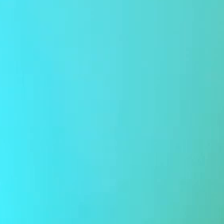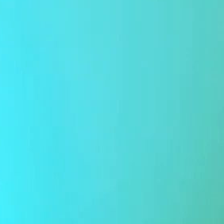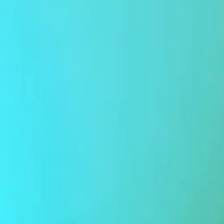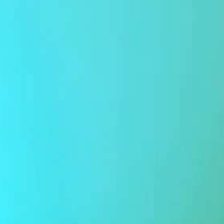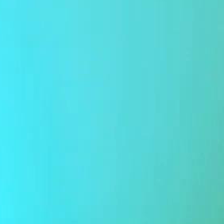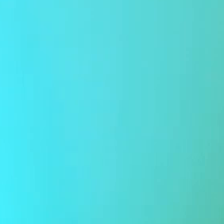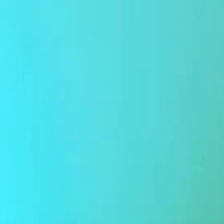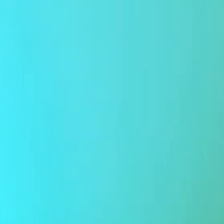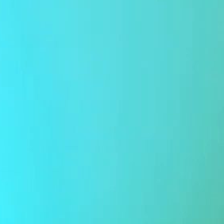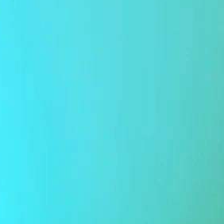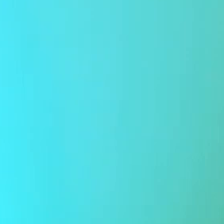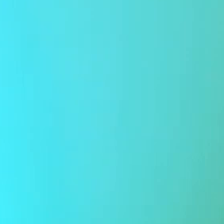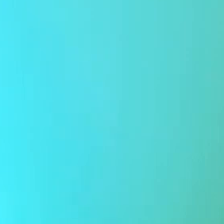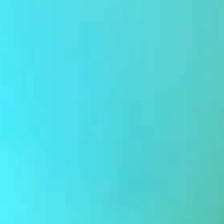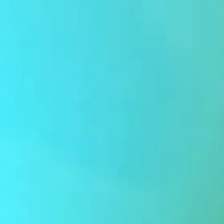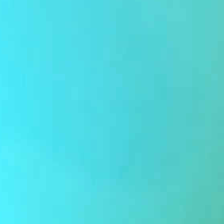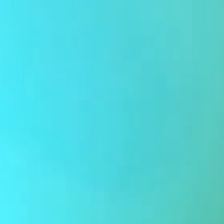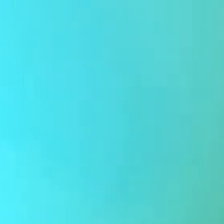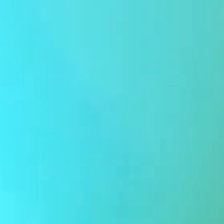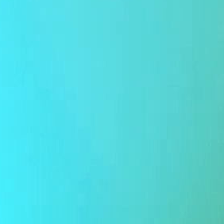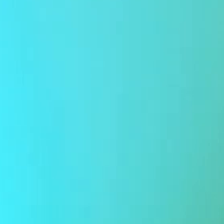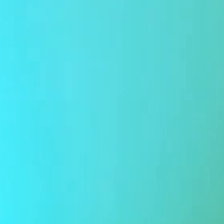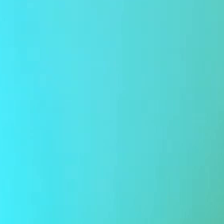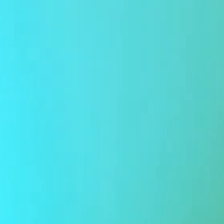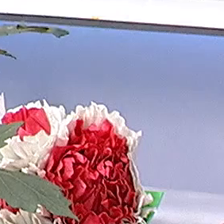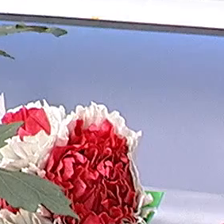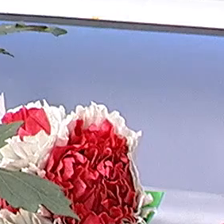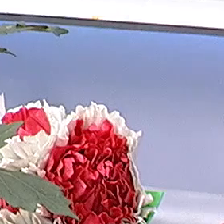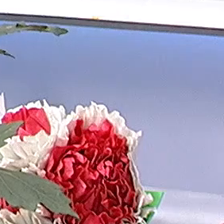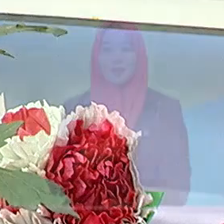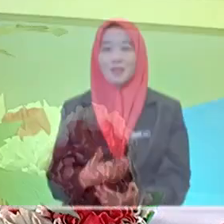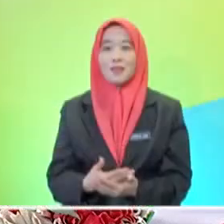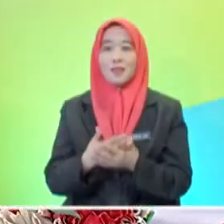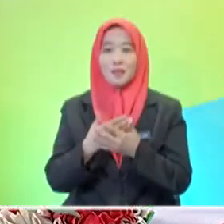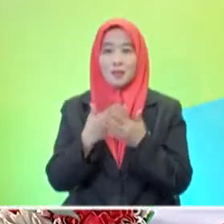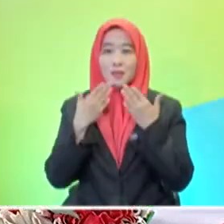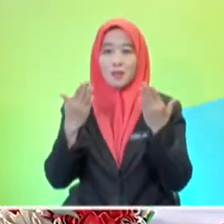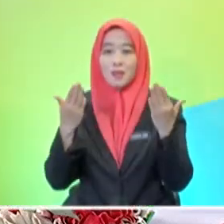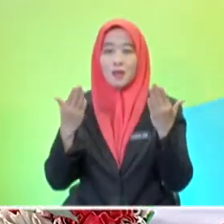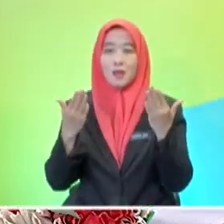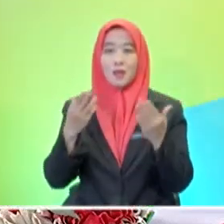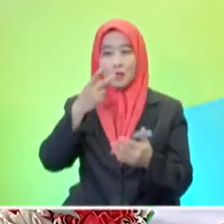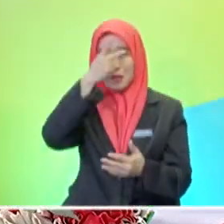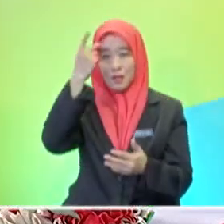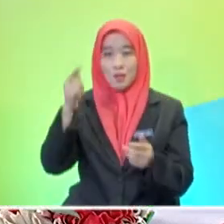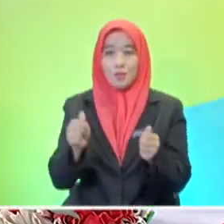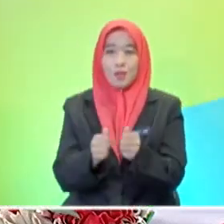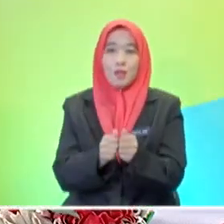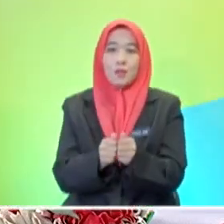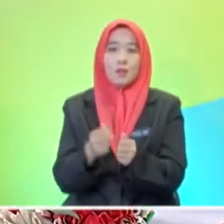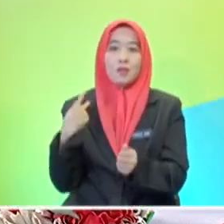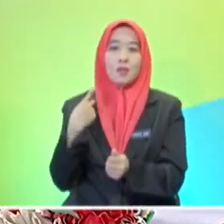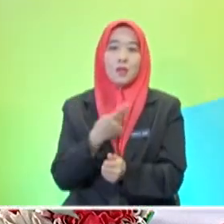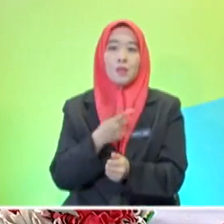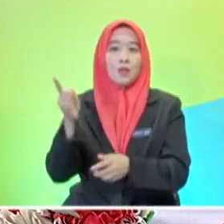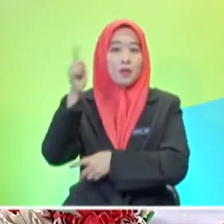Selangor. Hai, assalamualaikum cikgu. Apa khabar? Baik. Okey, alhamdulillah. Terima kasih cikgu kerana berada bersama kami pada hari ini. Dan